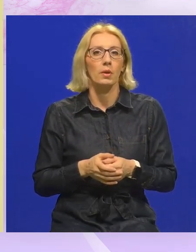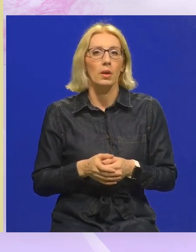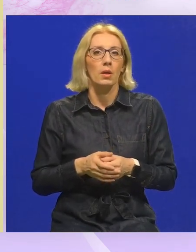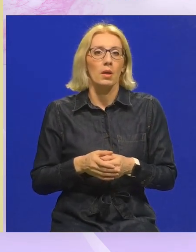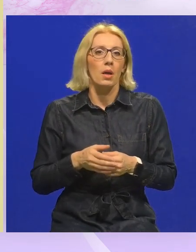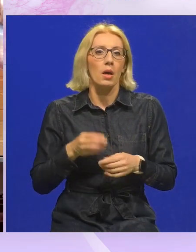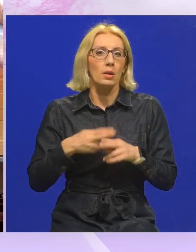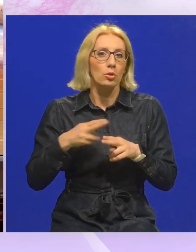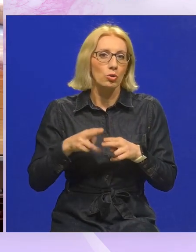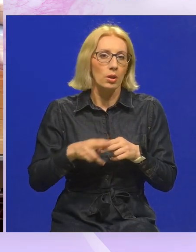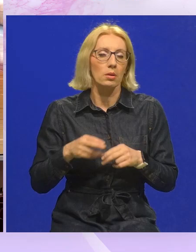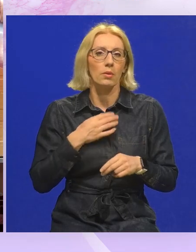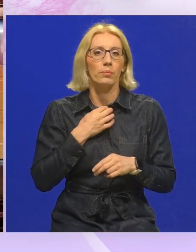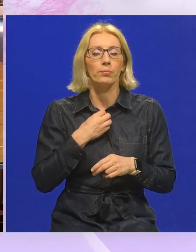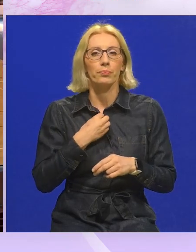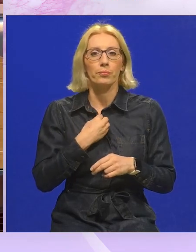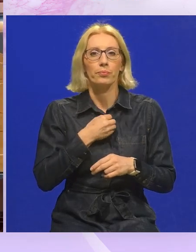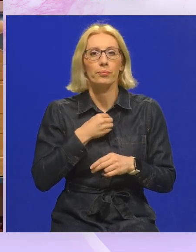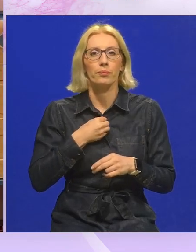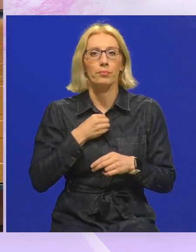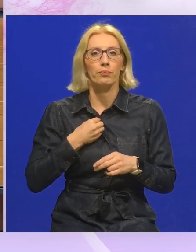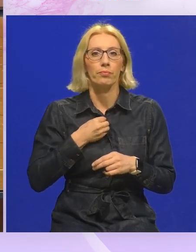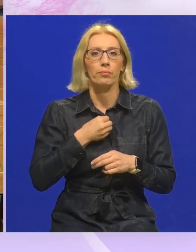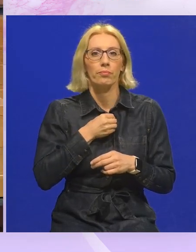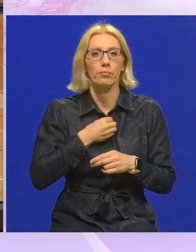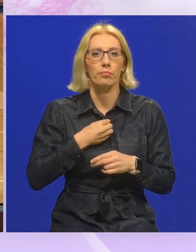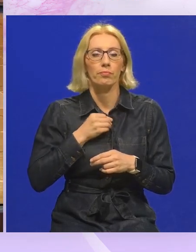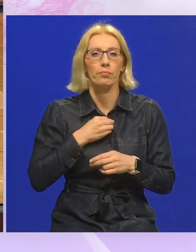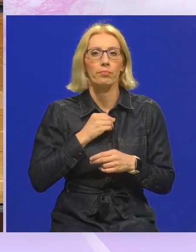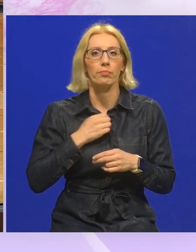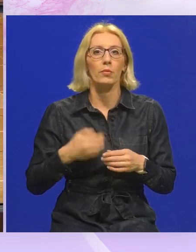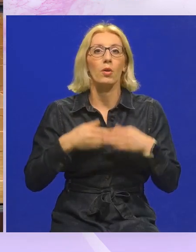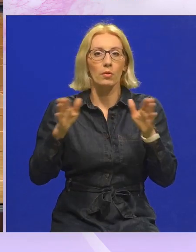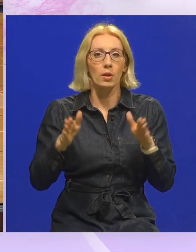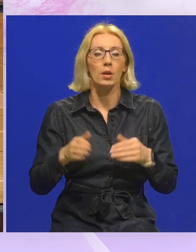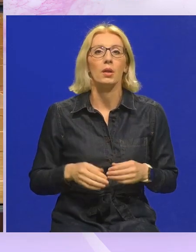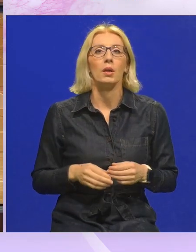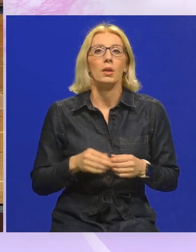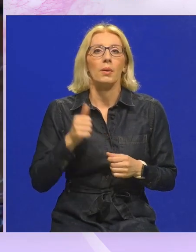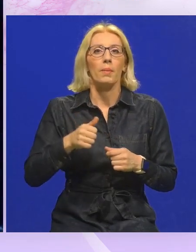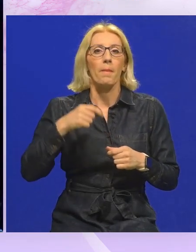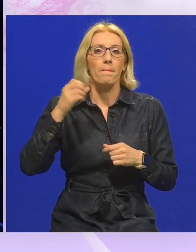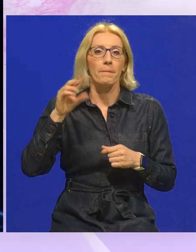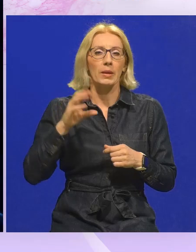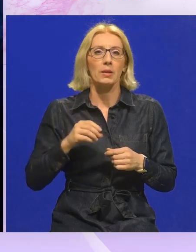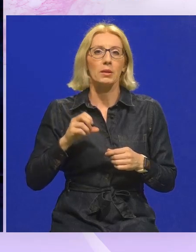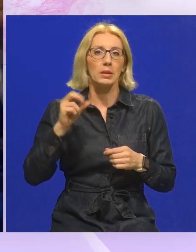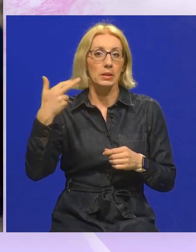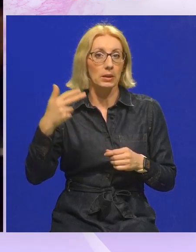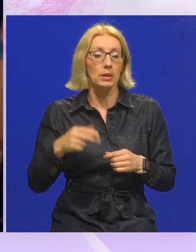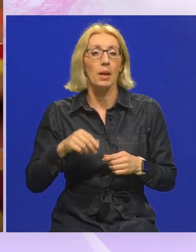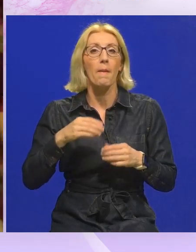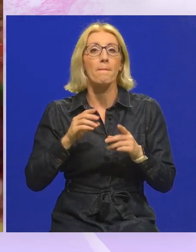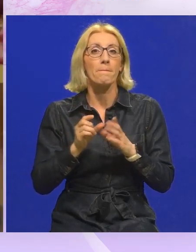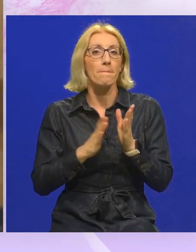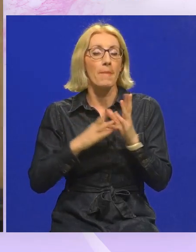rješenja. Svečanost otvaranja biti će 1. studenog u 15:30 u Domu sportova Mate